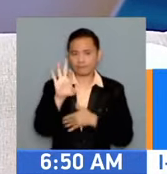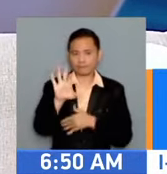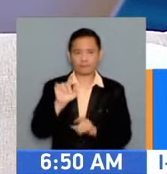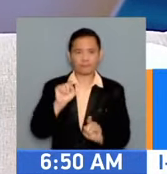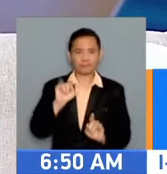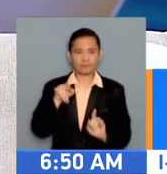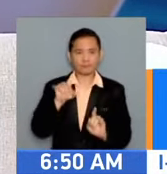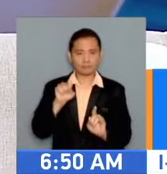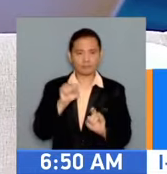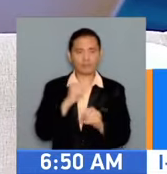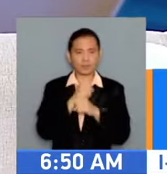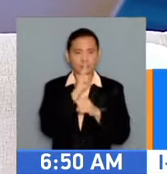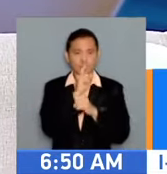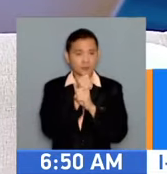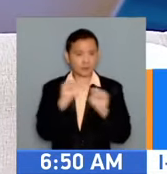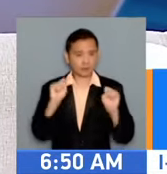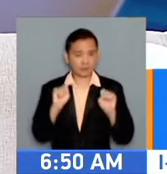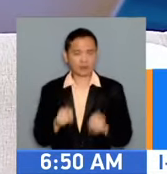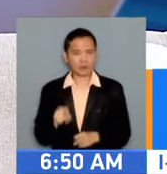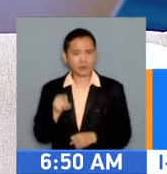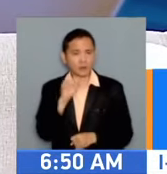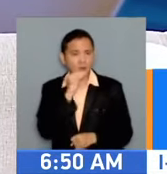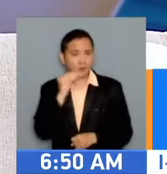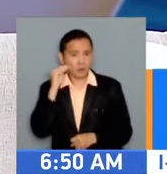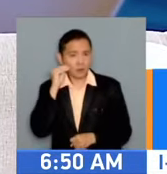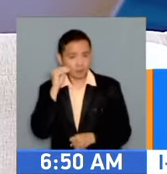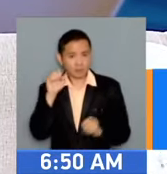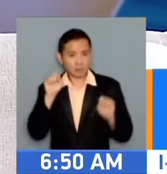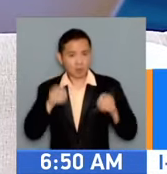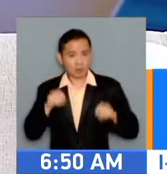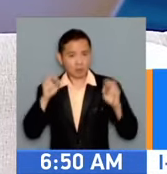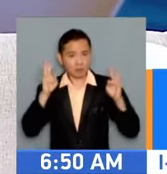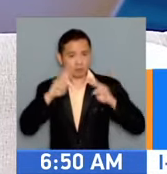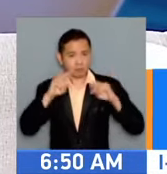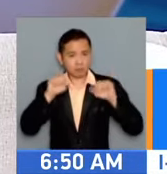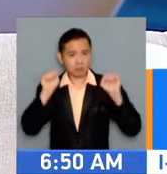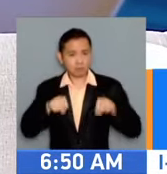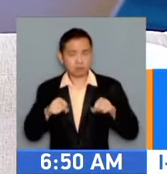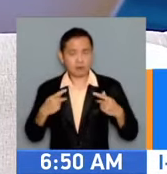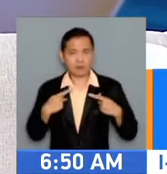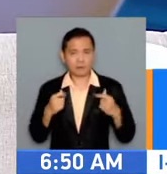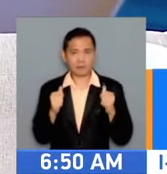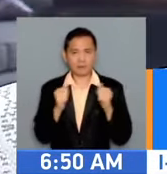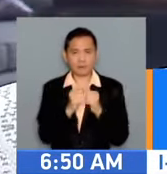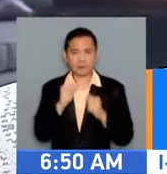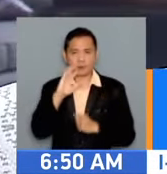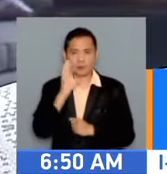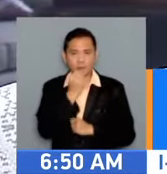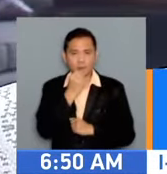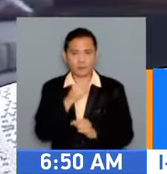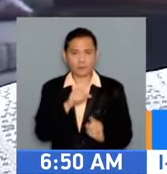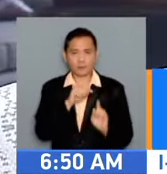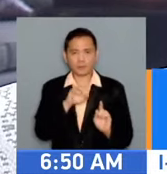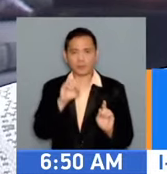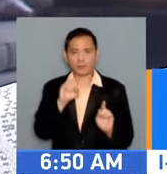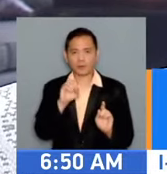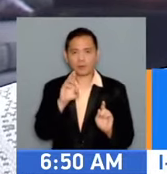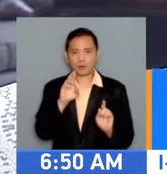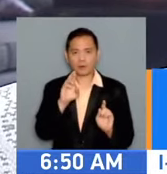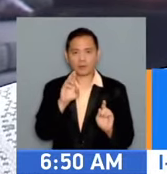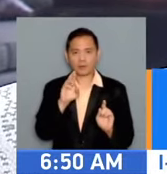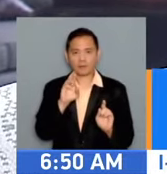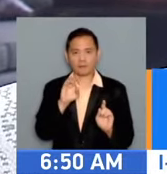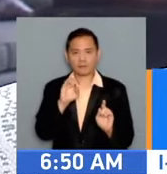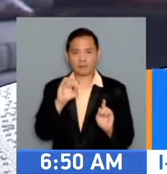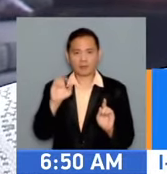bahay, pwedeng may mangyaring aksidente. Makakasama natin si Orville Bemida, isang occupational safety